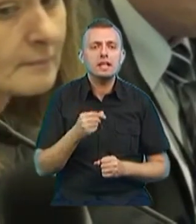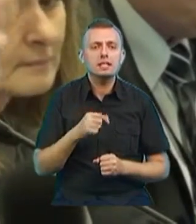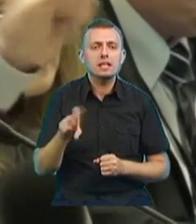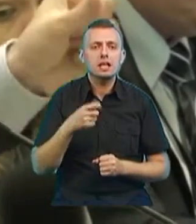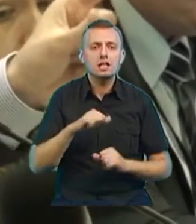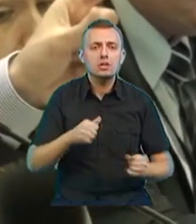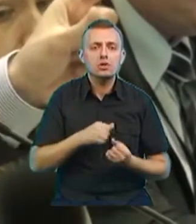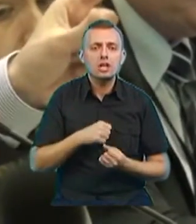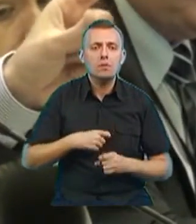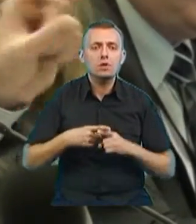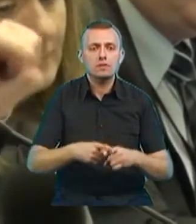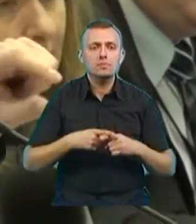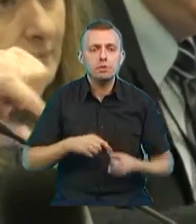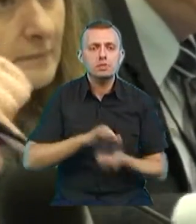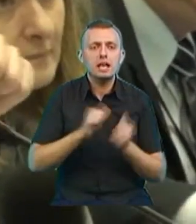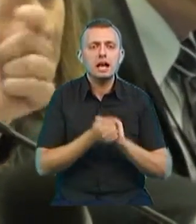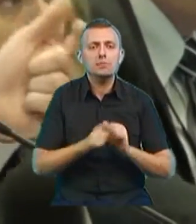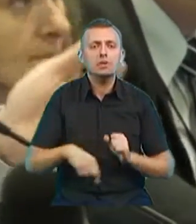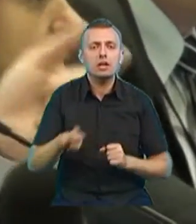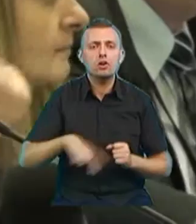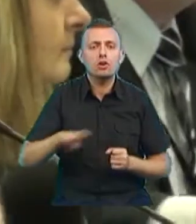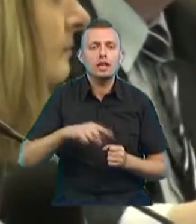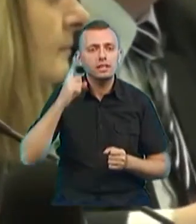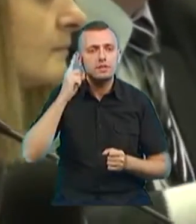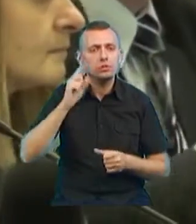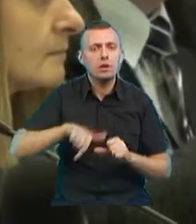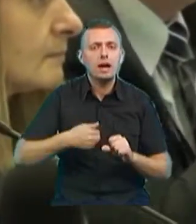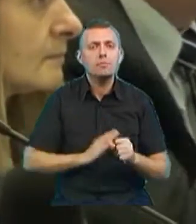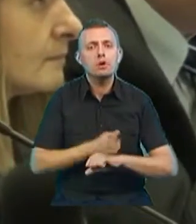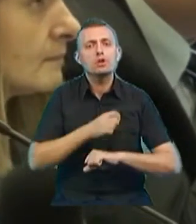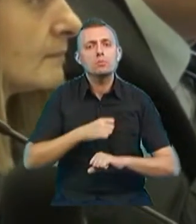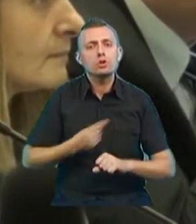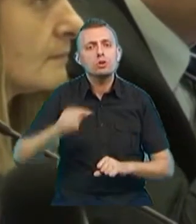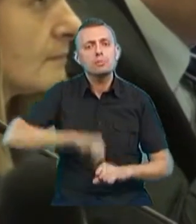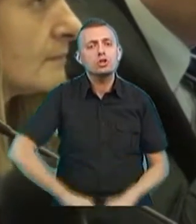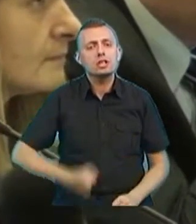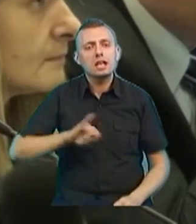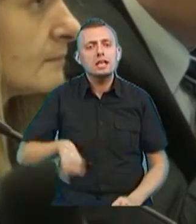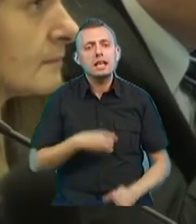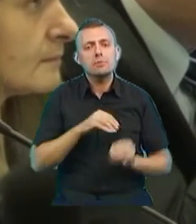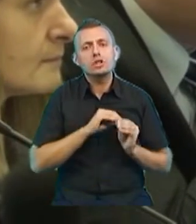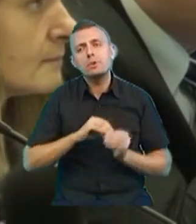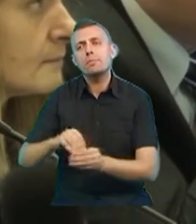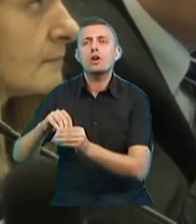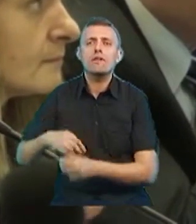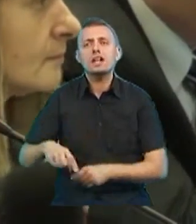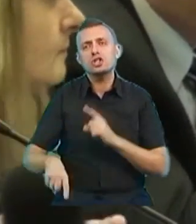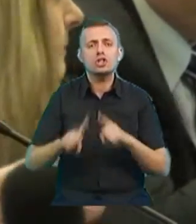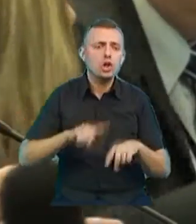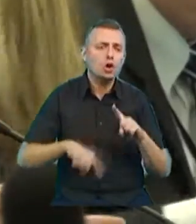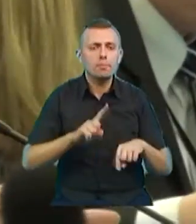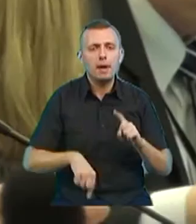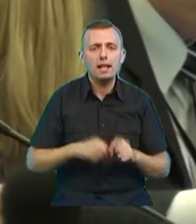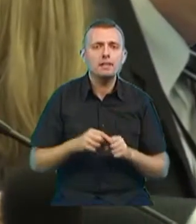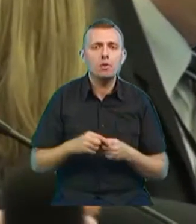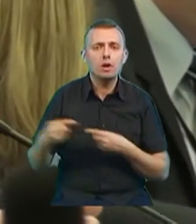płynność, co się działo w spółce. Pan radny albo tego nie słucha, albo przychodzi za późno. Jak możemy prowadzić racjonalną dyskusję, bo rozumiem,